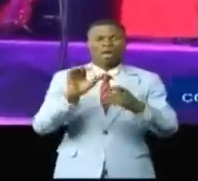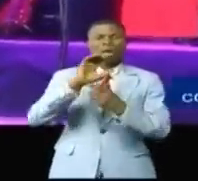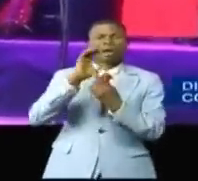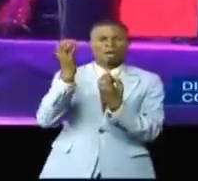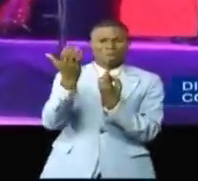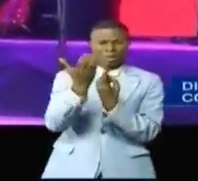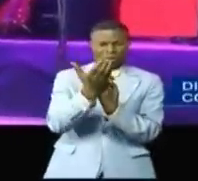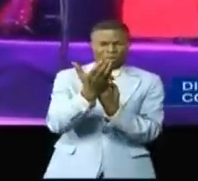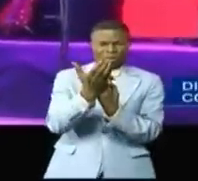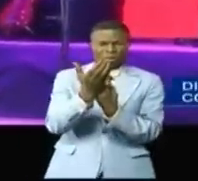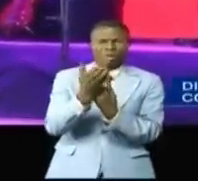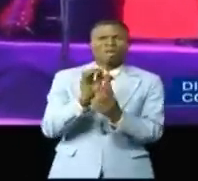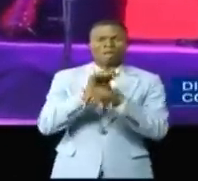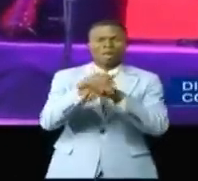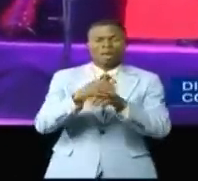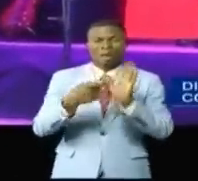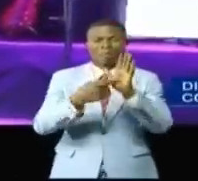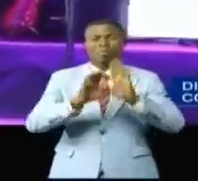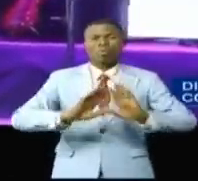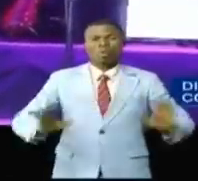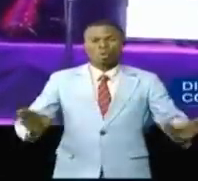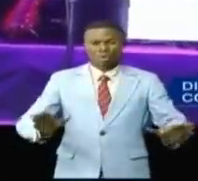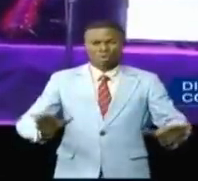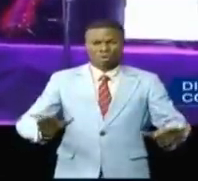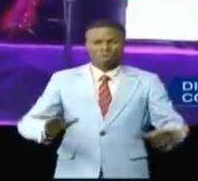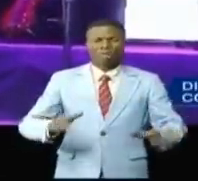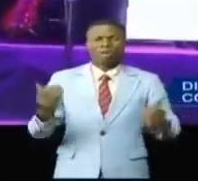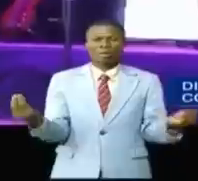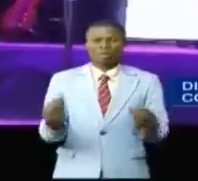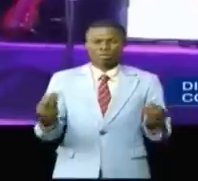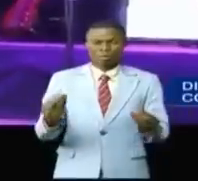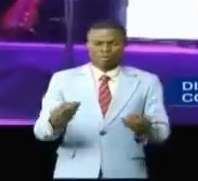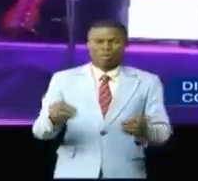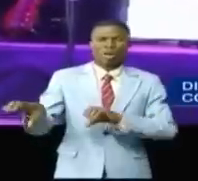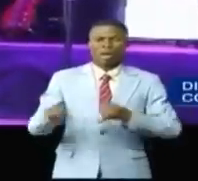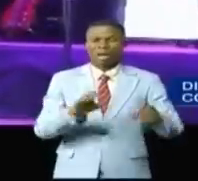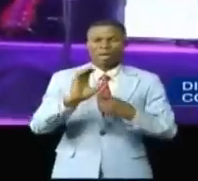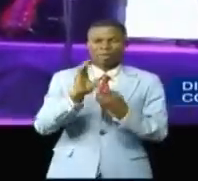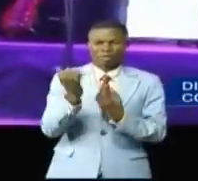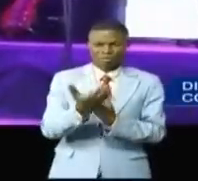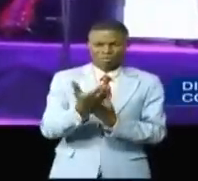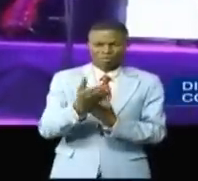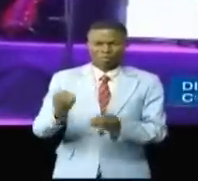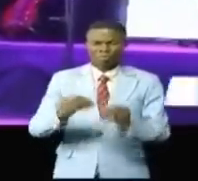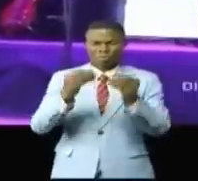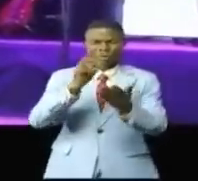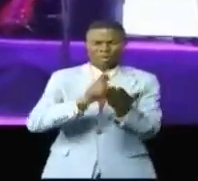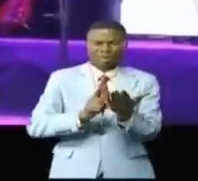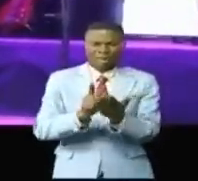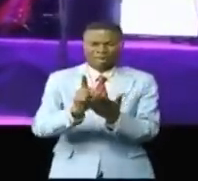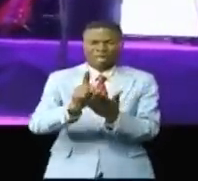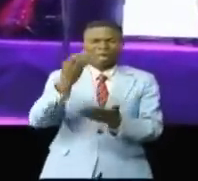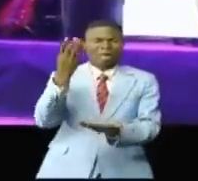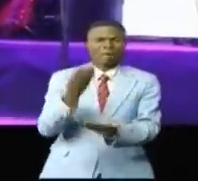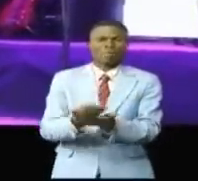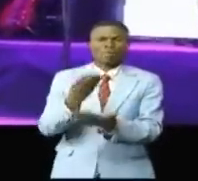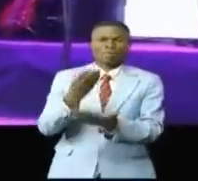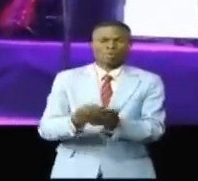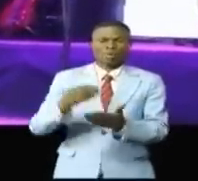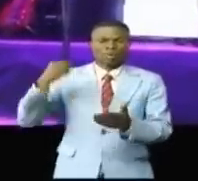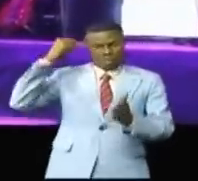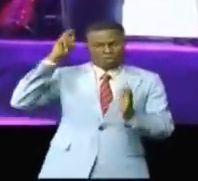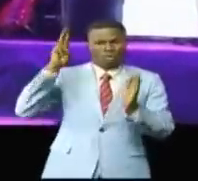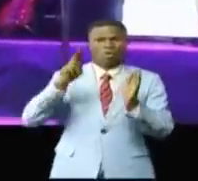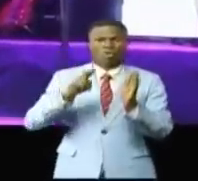leur résilience et leur capacité structurante dans le monde culturel en les mettant dans une ligne budgétaire du gouvernement